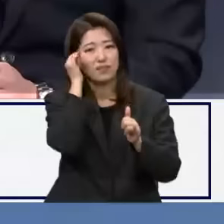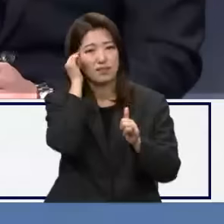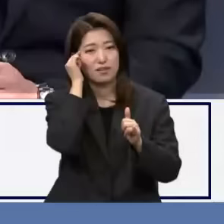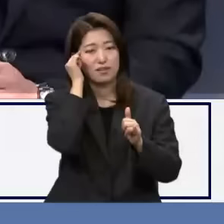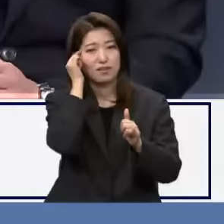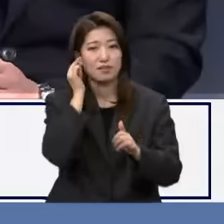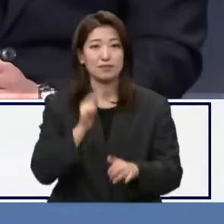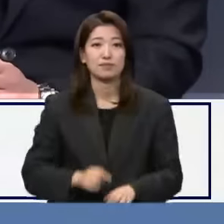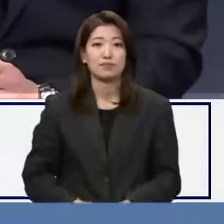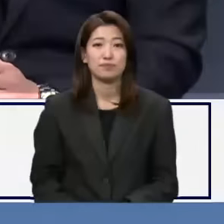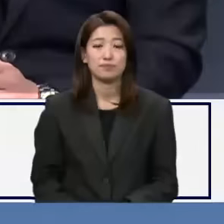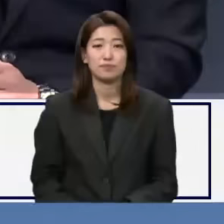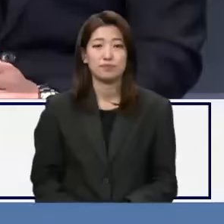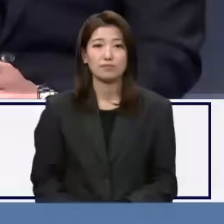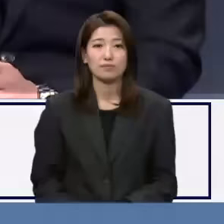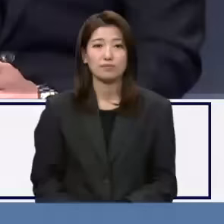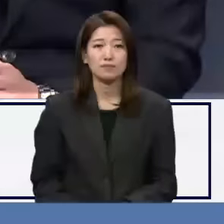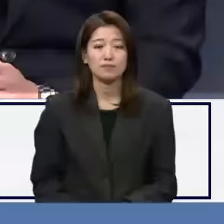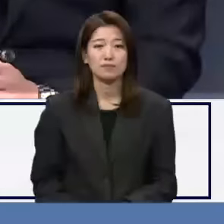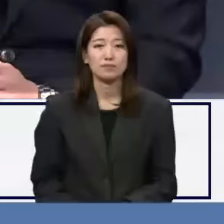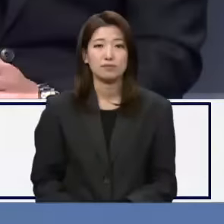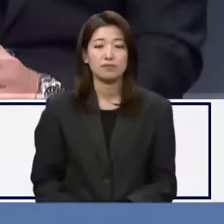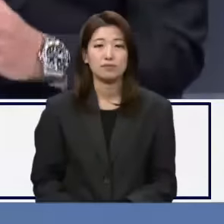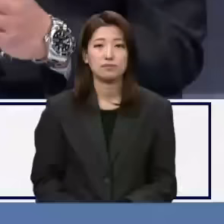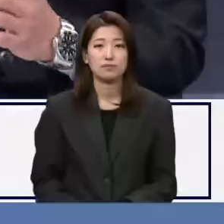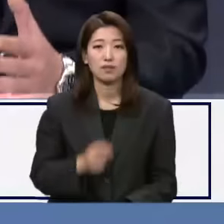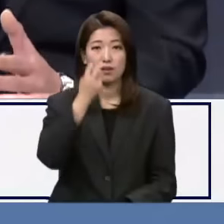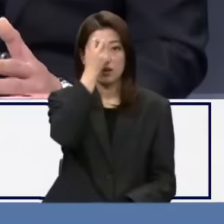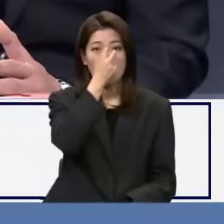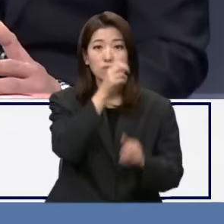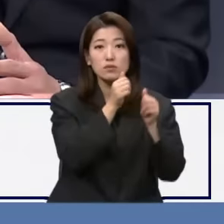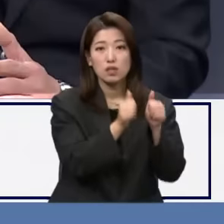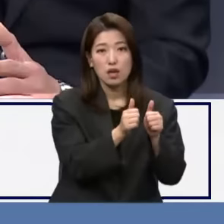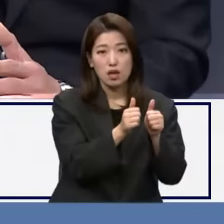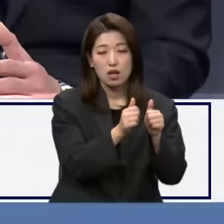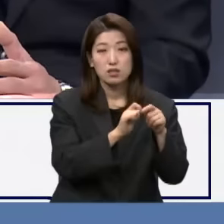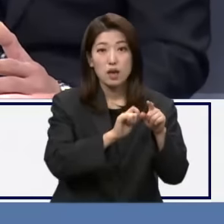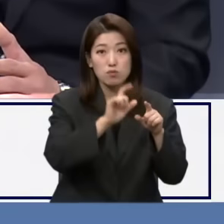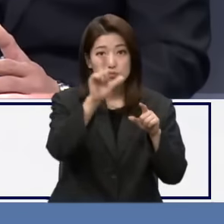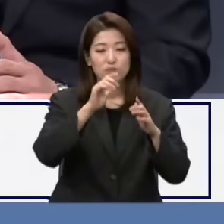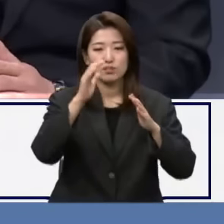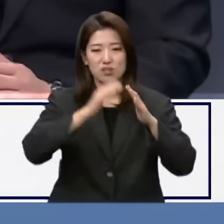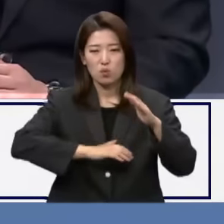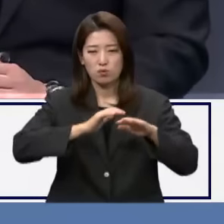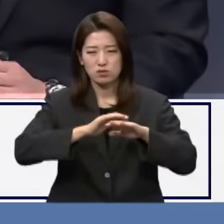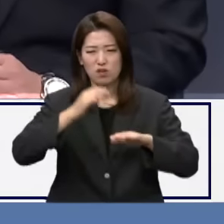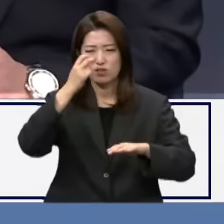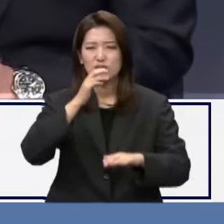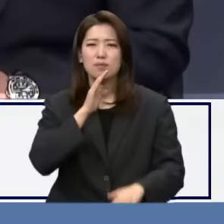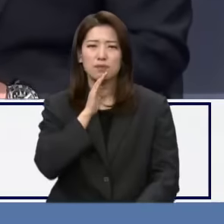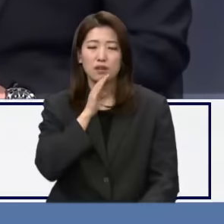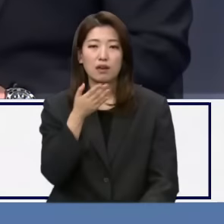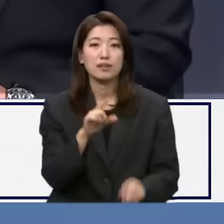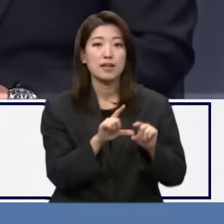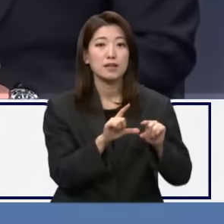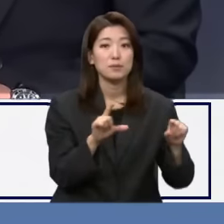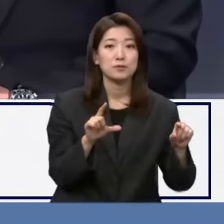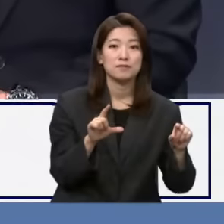계시는데 일부 정치 검사들은 무슨 일을 버려도 기소되지 않고 수사 받지도